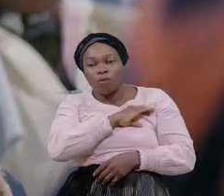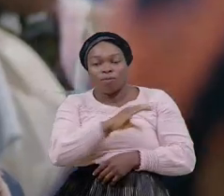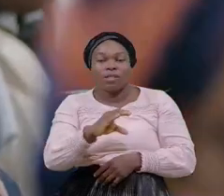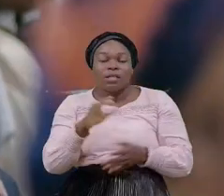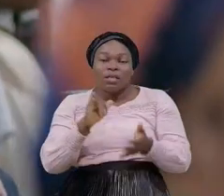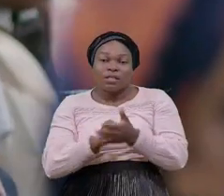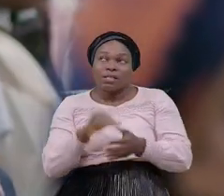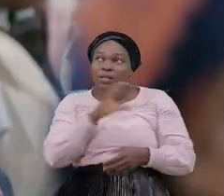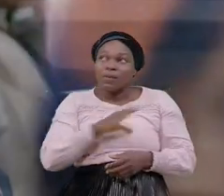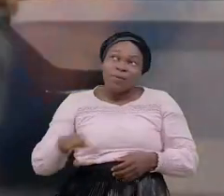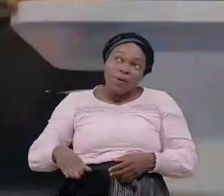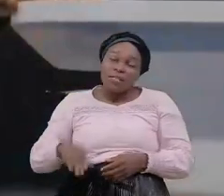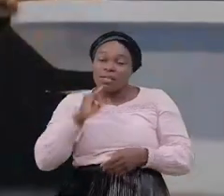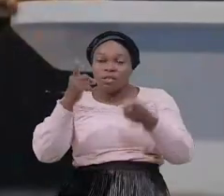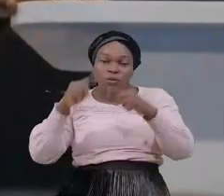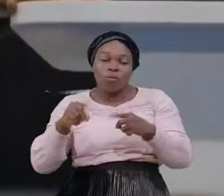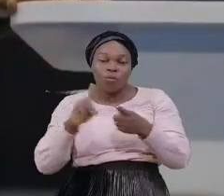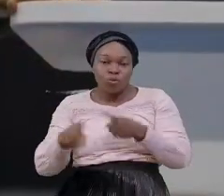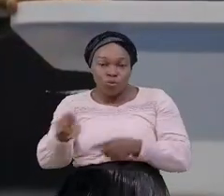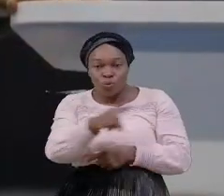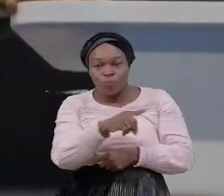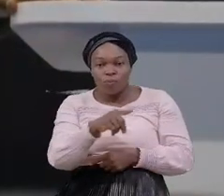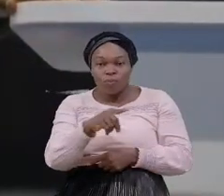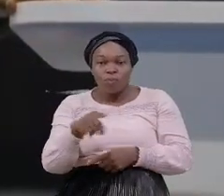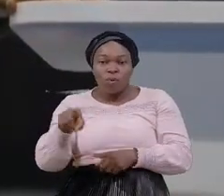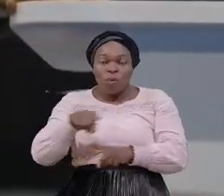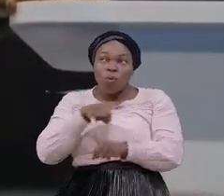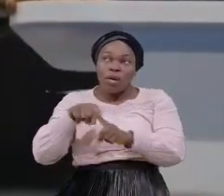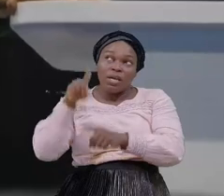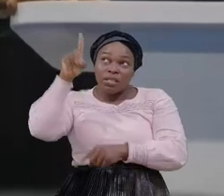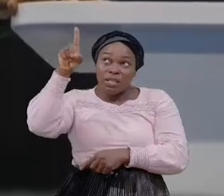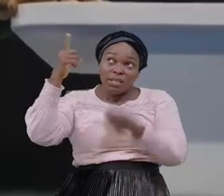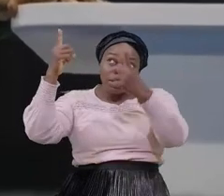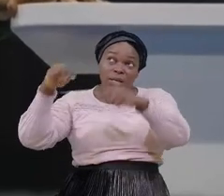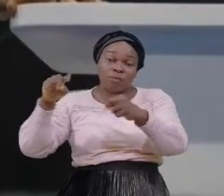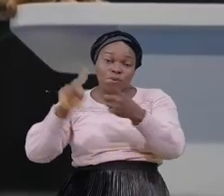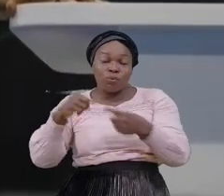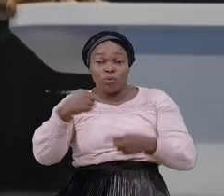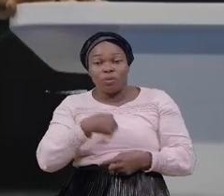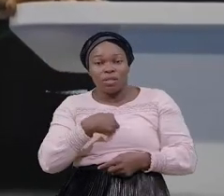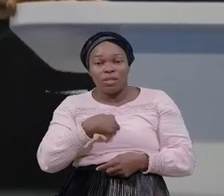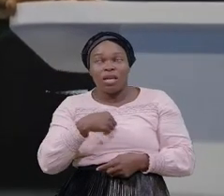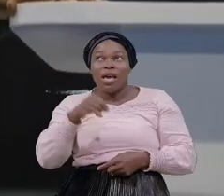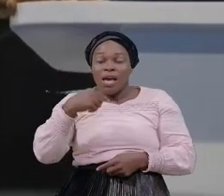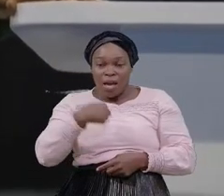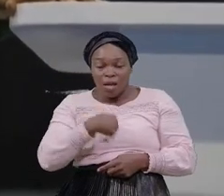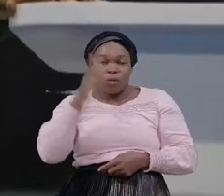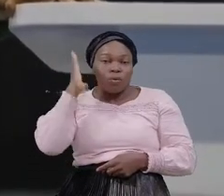ce soir. Et dès qu'il arrive chez moi, je serai guéri. Où